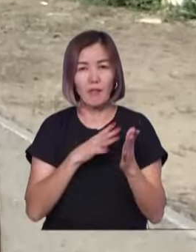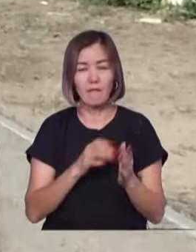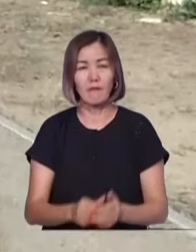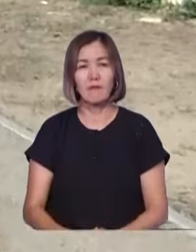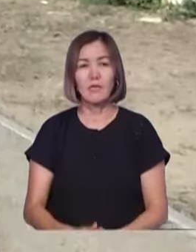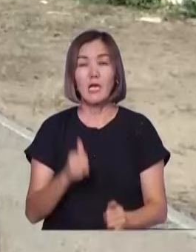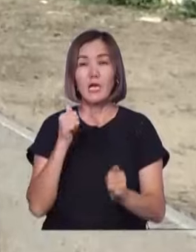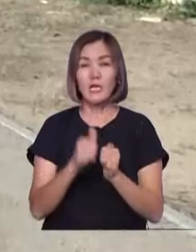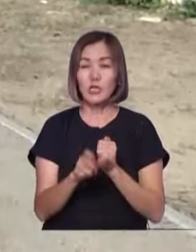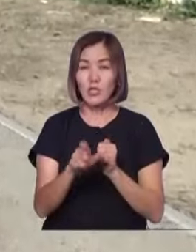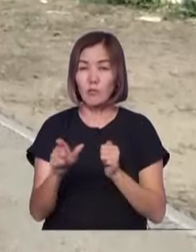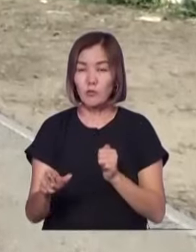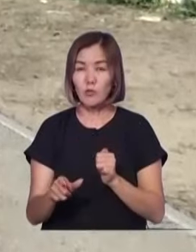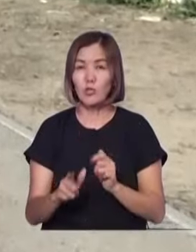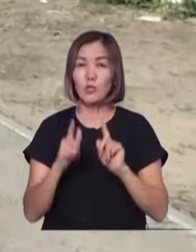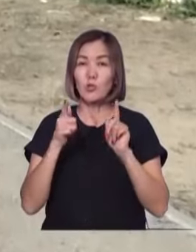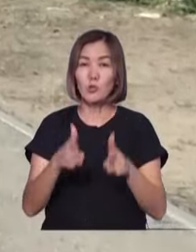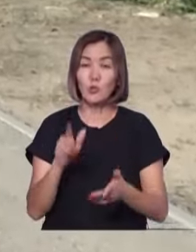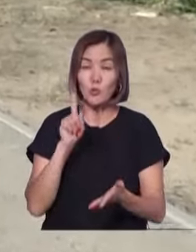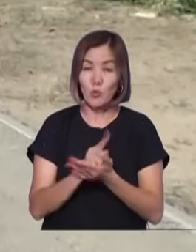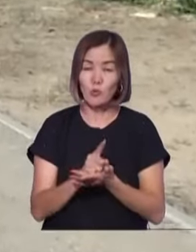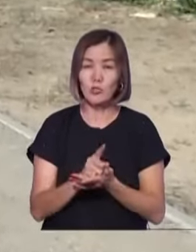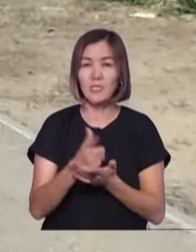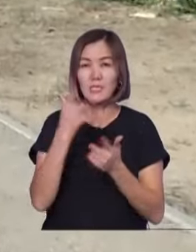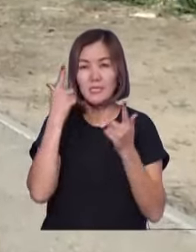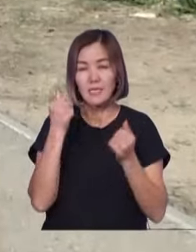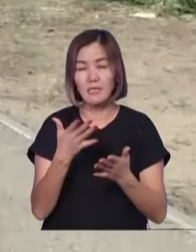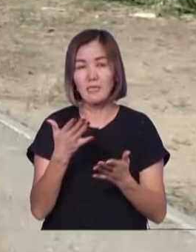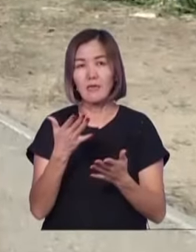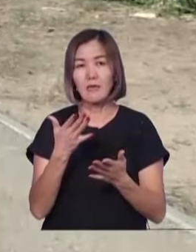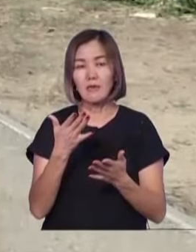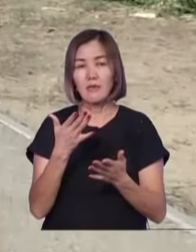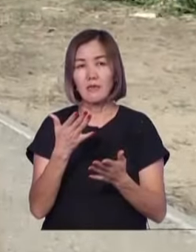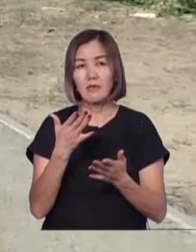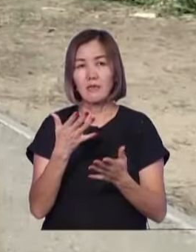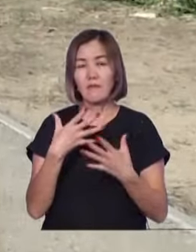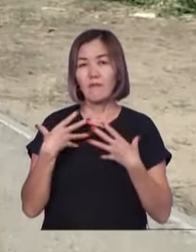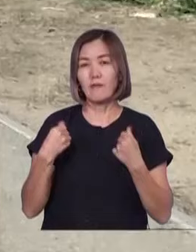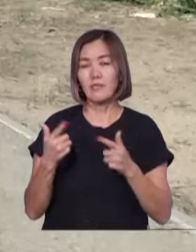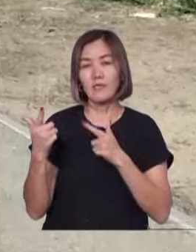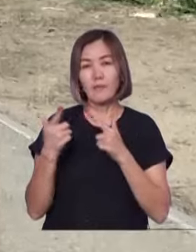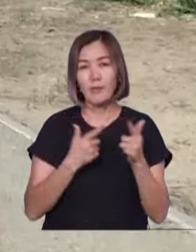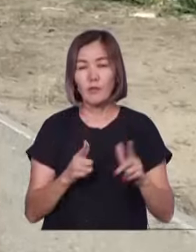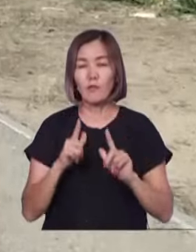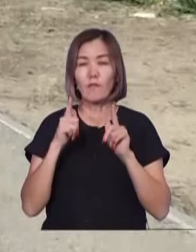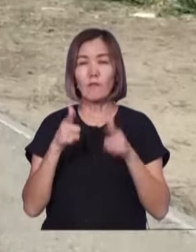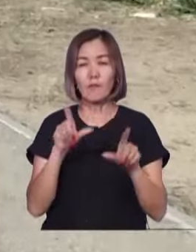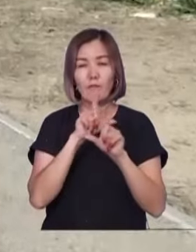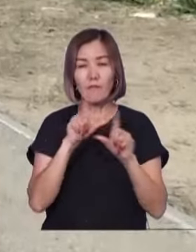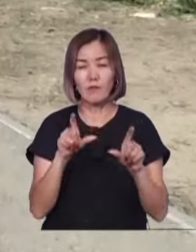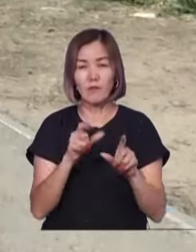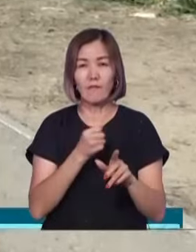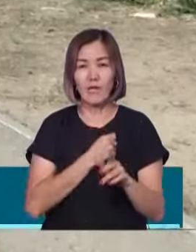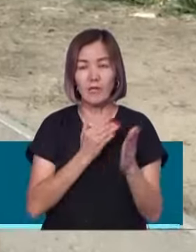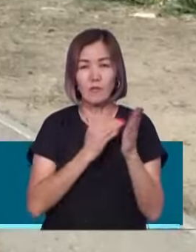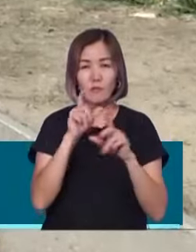каждый абитуриент должен обладать навыками и физическими качествами для поступления в Высшие военные